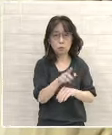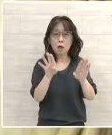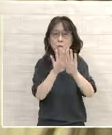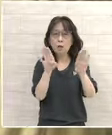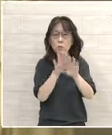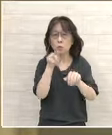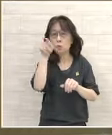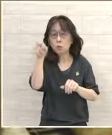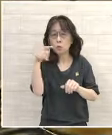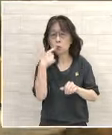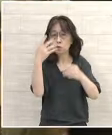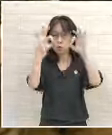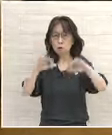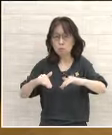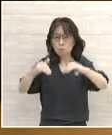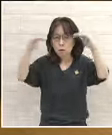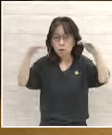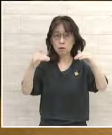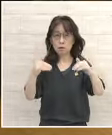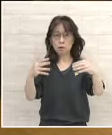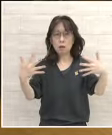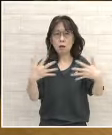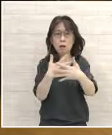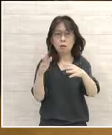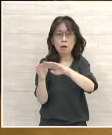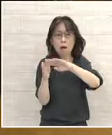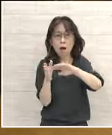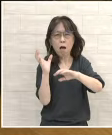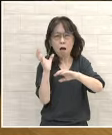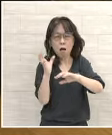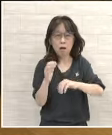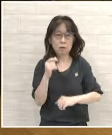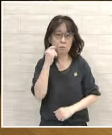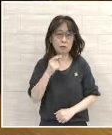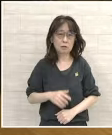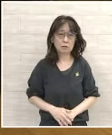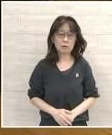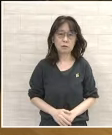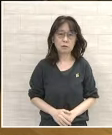には雪が積もり、換気をすることもできません。